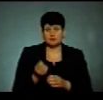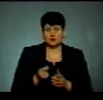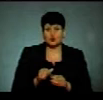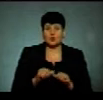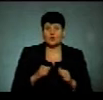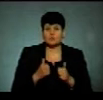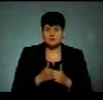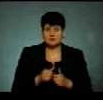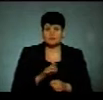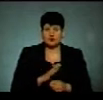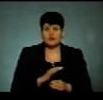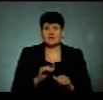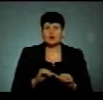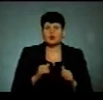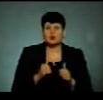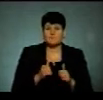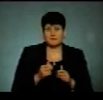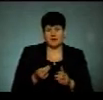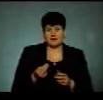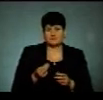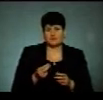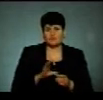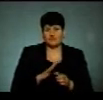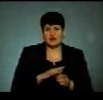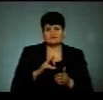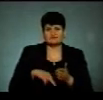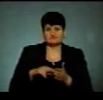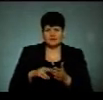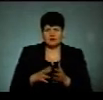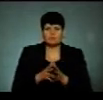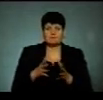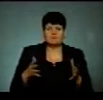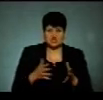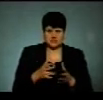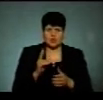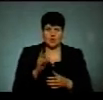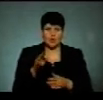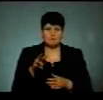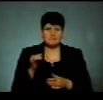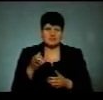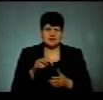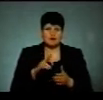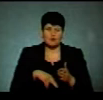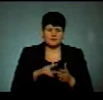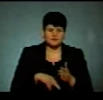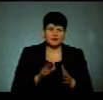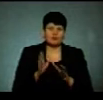І часом комісія буває набагато більша, ніж вартість місячної оплати. Тому споживачам